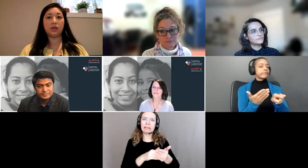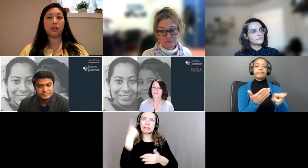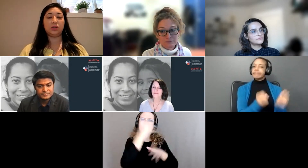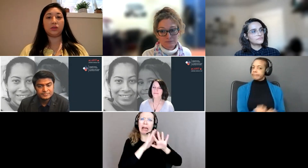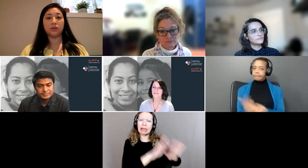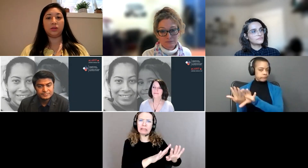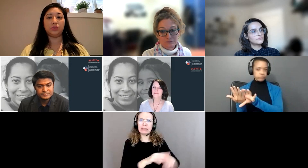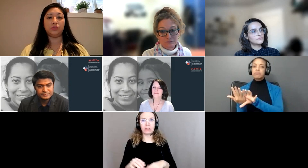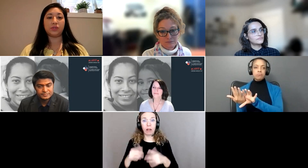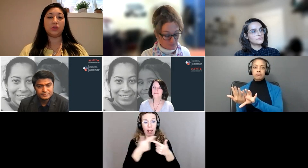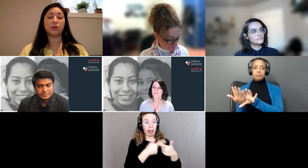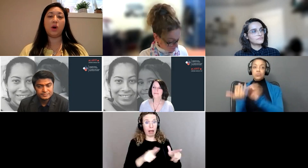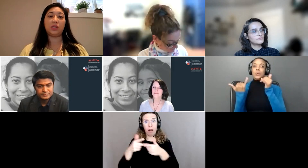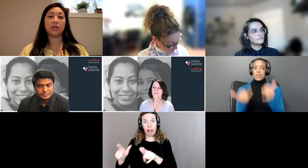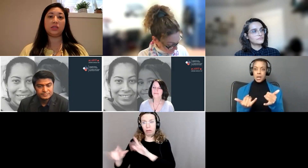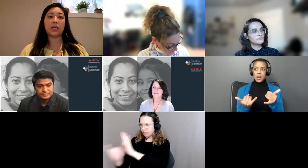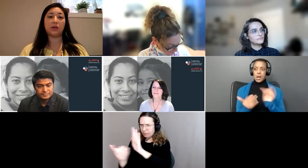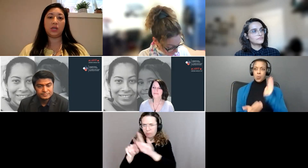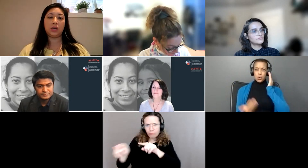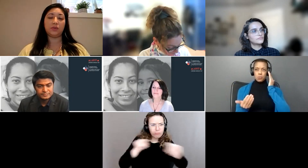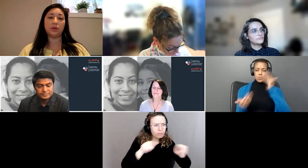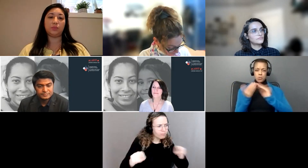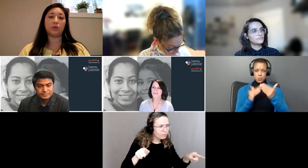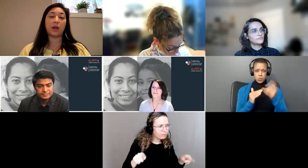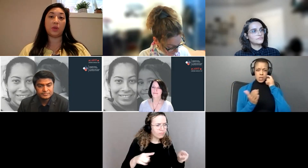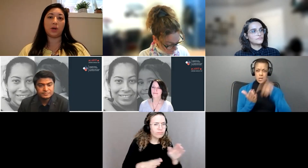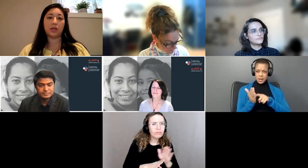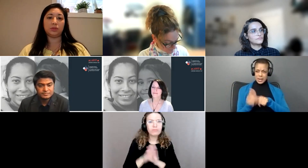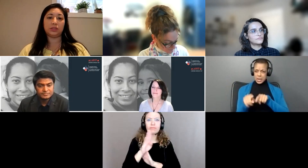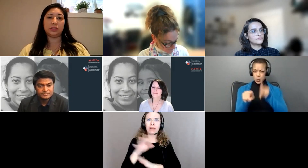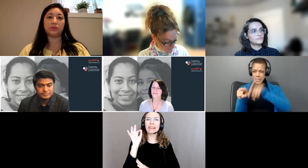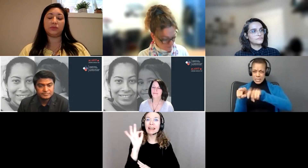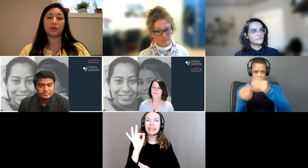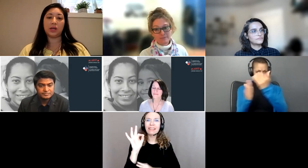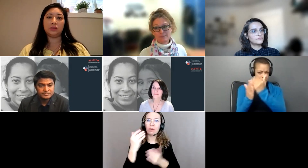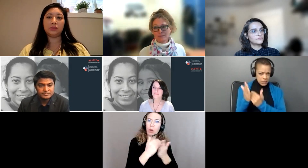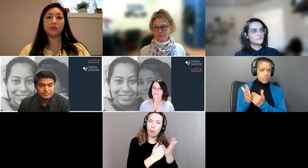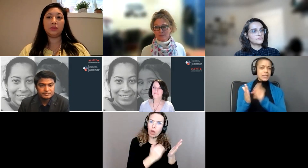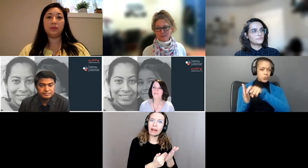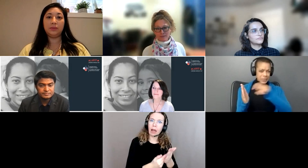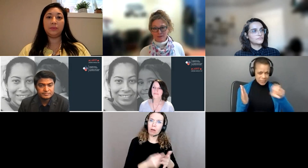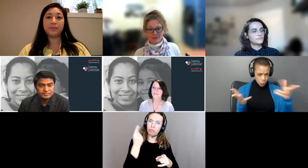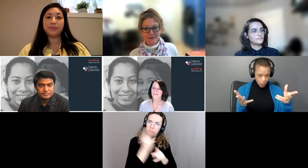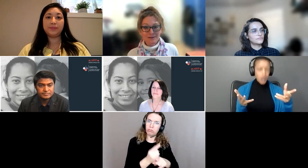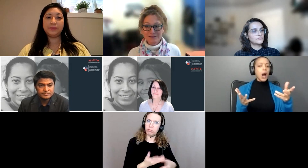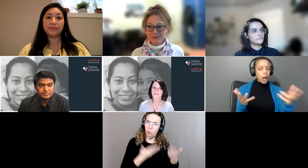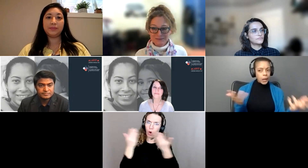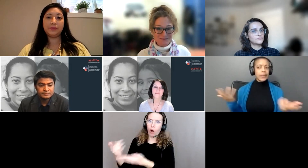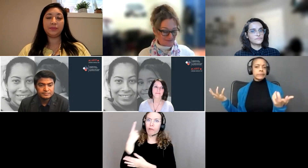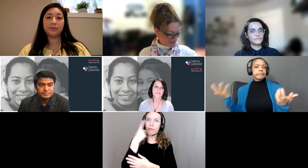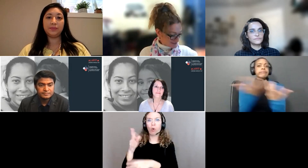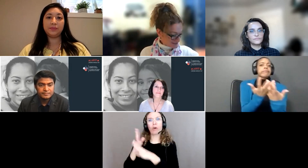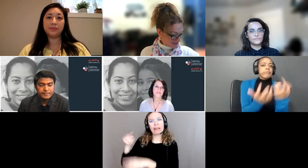langues qui en soi va augmenter la qualité et l'intégrité du programme que nous pouvons livrer aux clients.